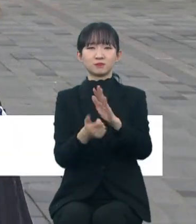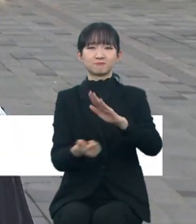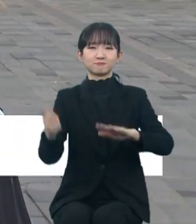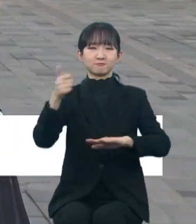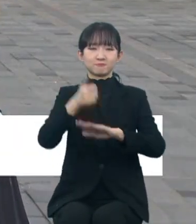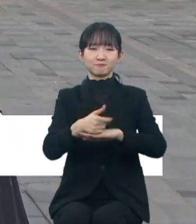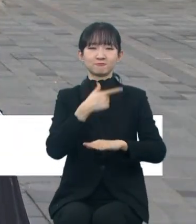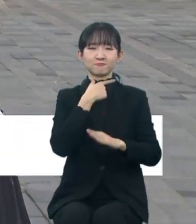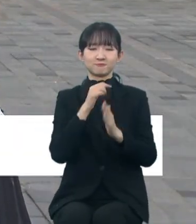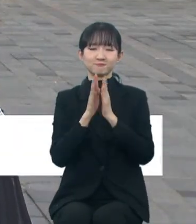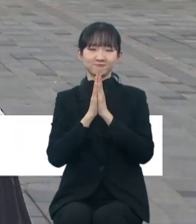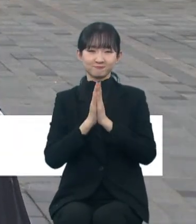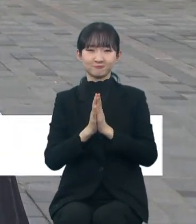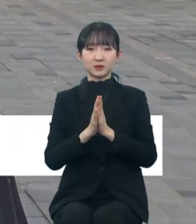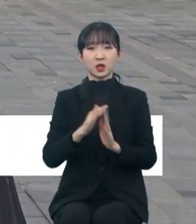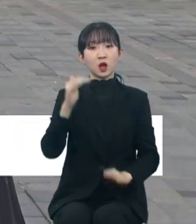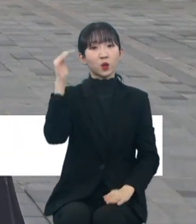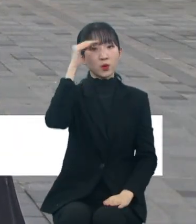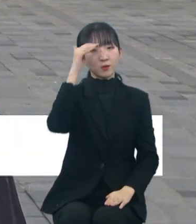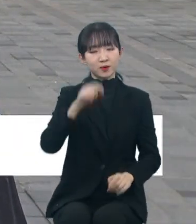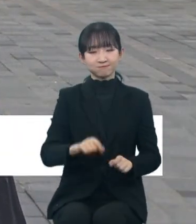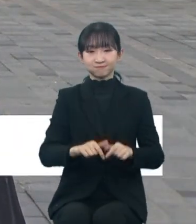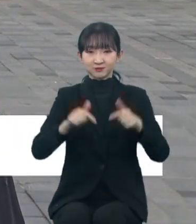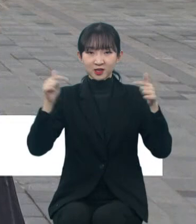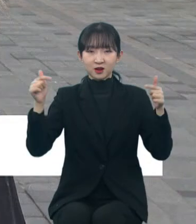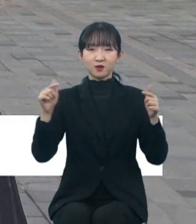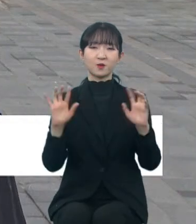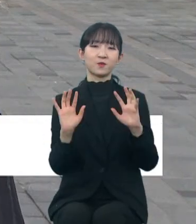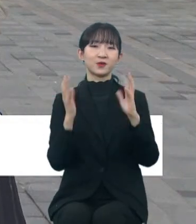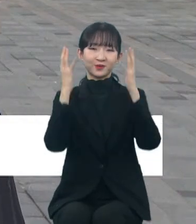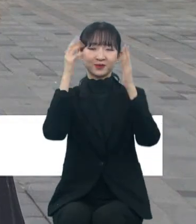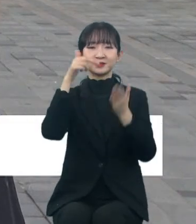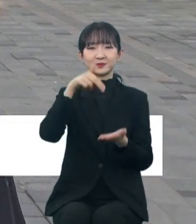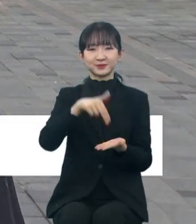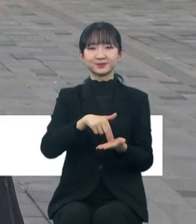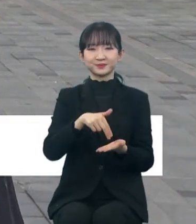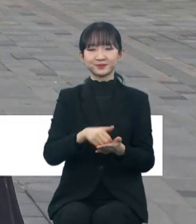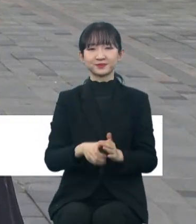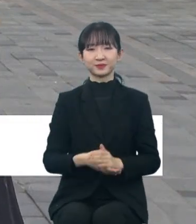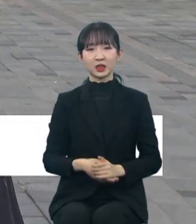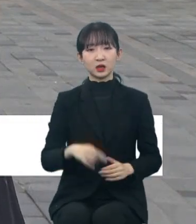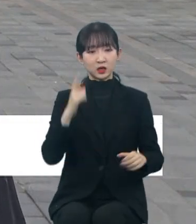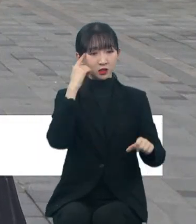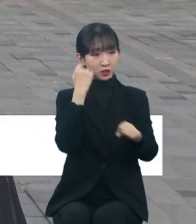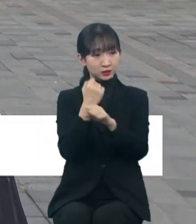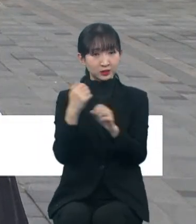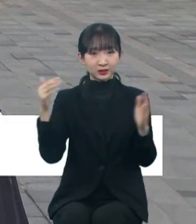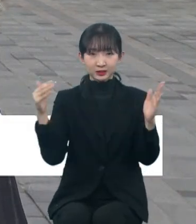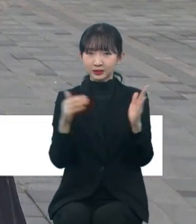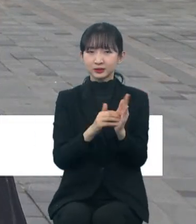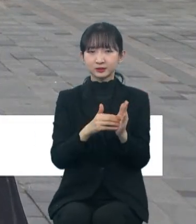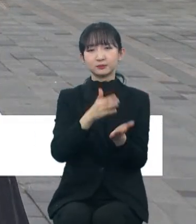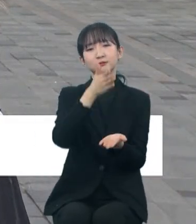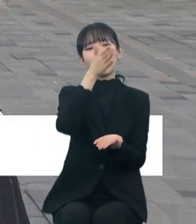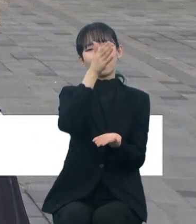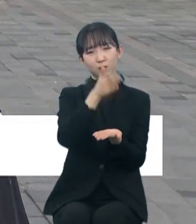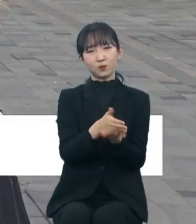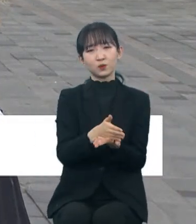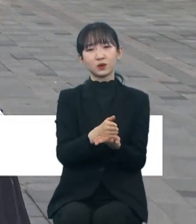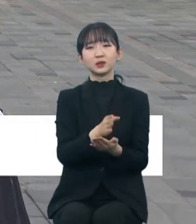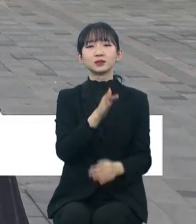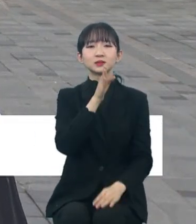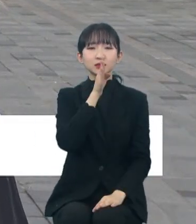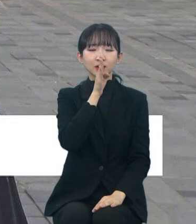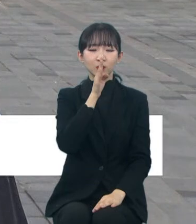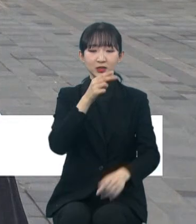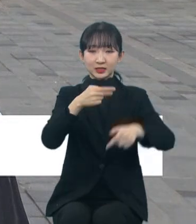관광 활성화 차원에서 대환영을 하고, 그리고 이게 그냥 설계 용역에서 그치지 않고 진짜 그 인천이